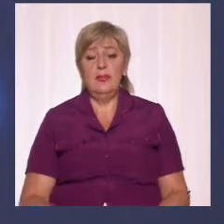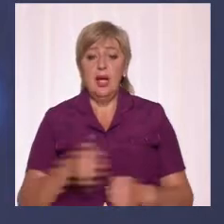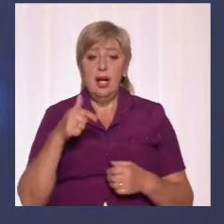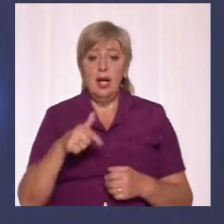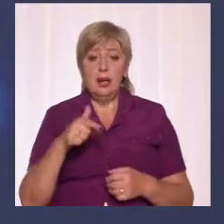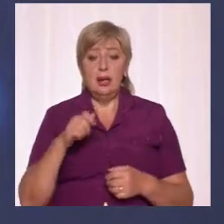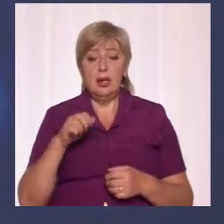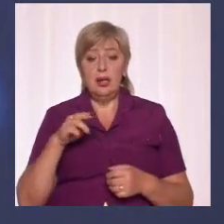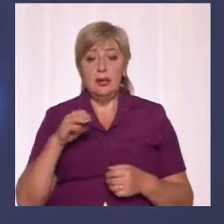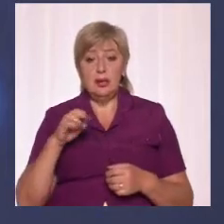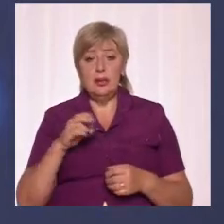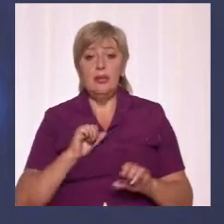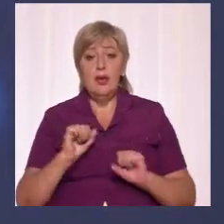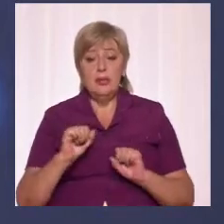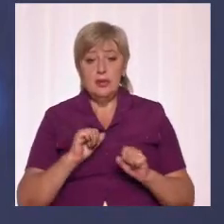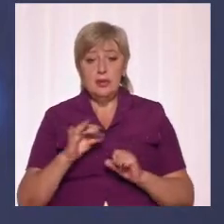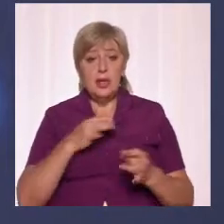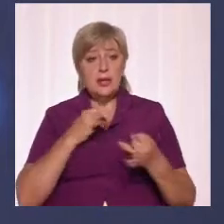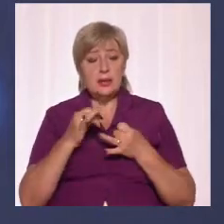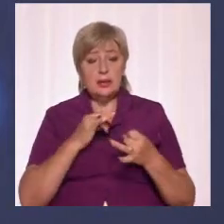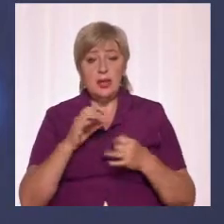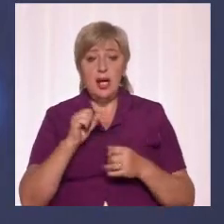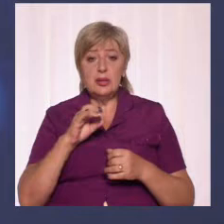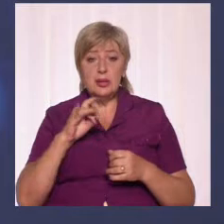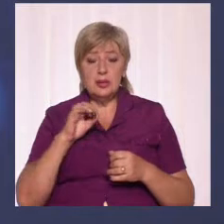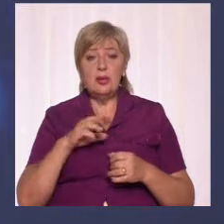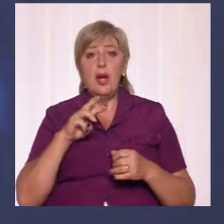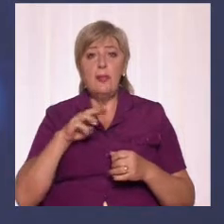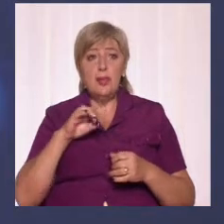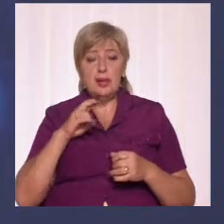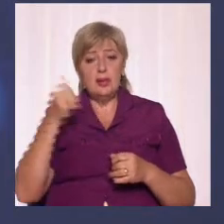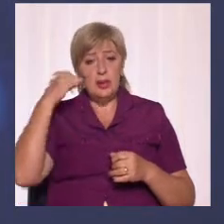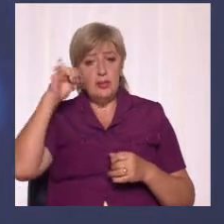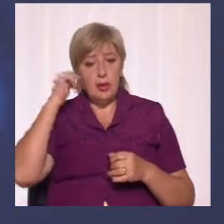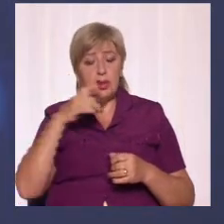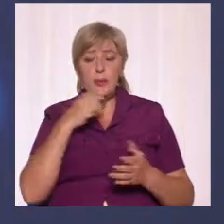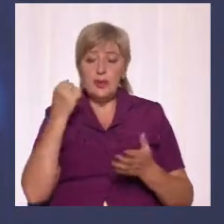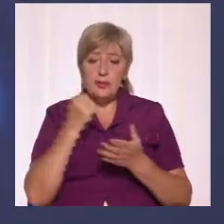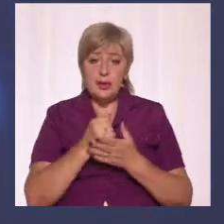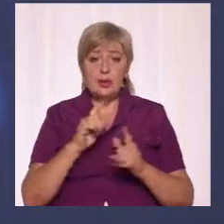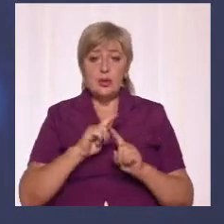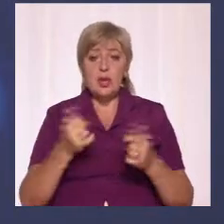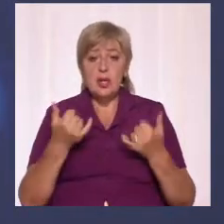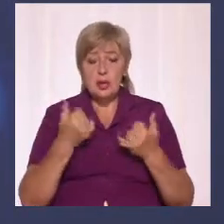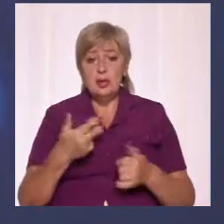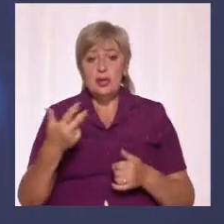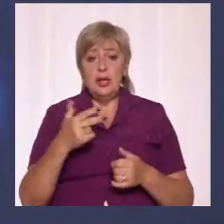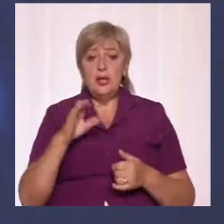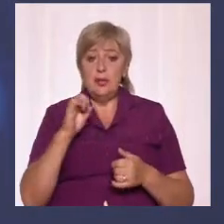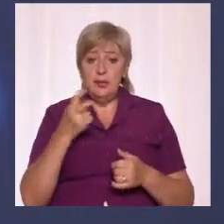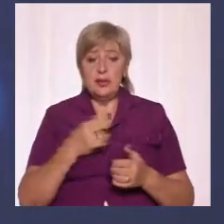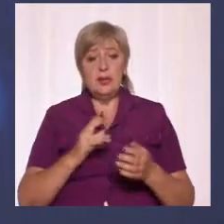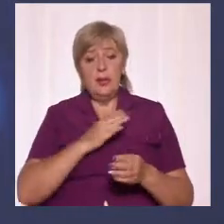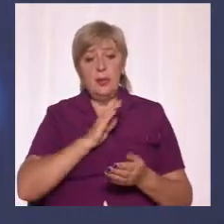Ганна Гатілова, менеджерка з комунікації «Арселормітал Кривий Ріг», підтвердила інформацію про те, що сьогодні, 3 вересня, працівників